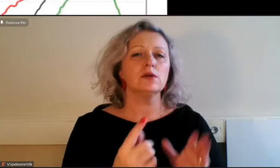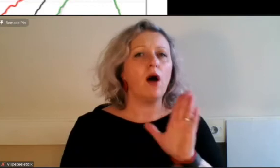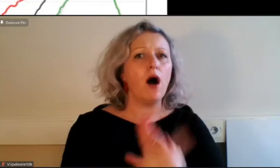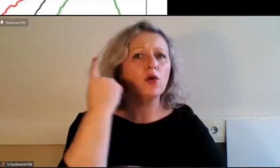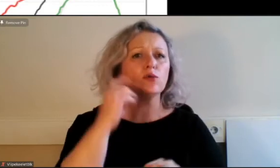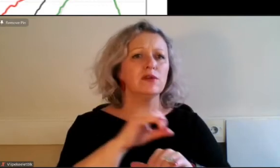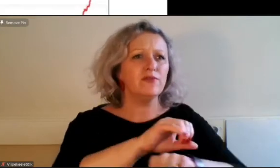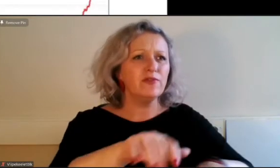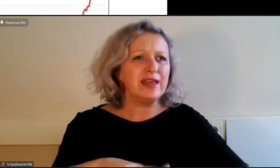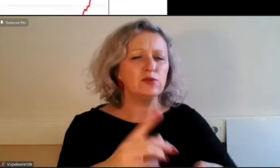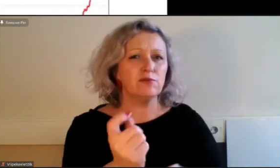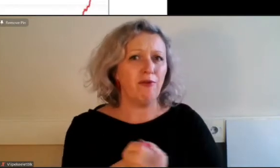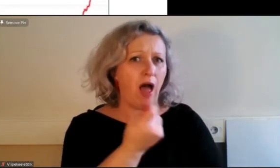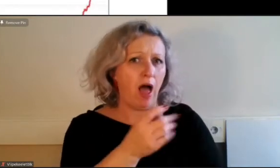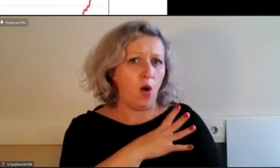eest kaitseb.